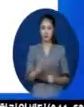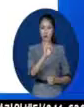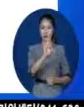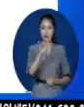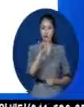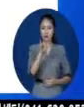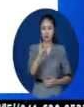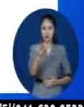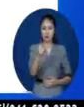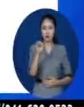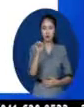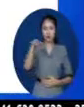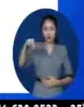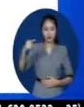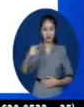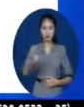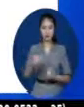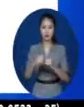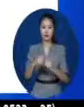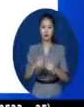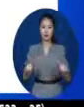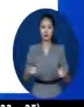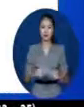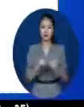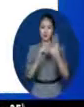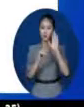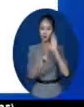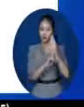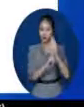ENS에서 보일러 설치 및 정비원을 모집합니다.